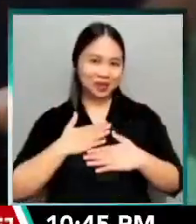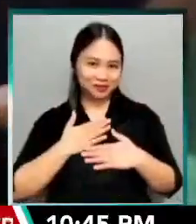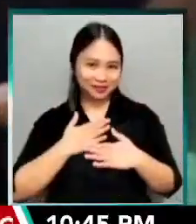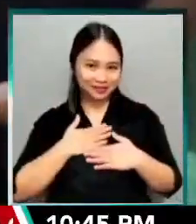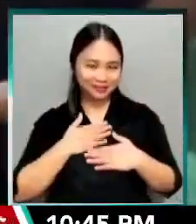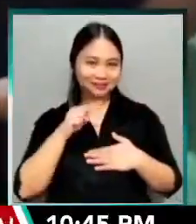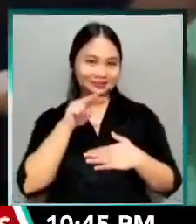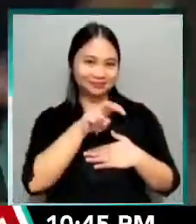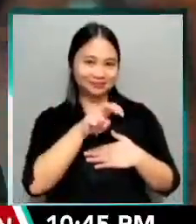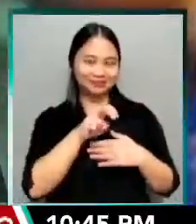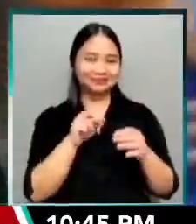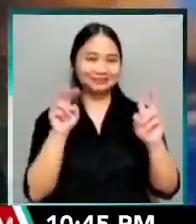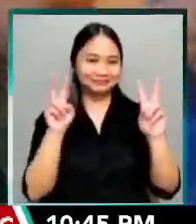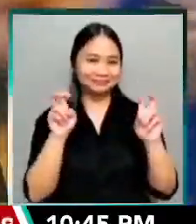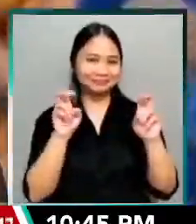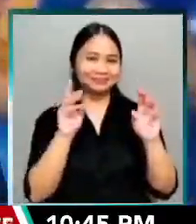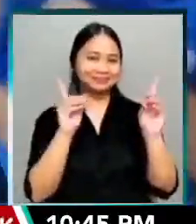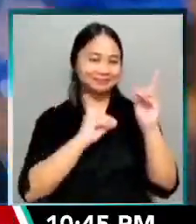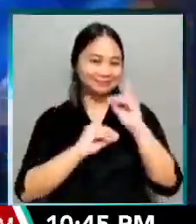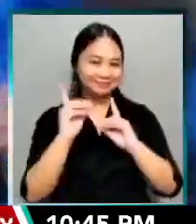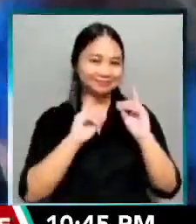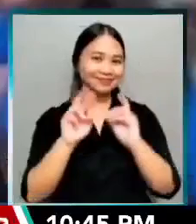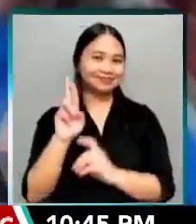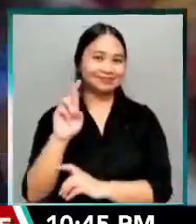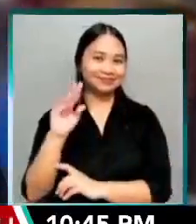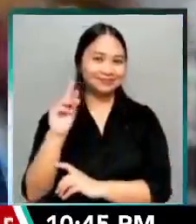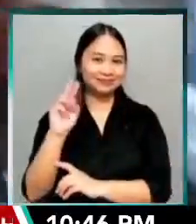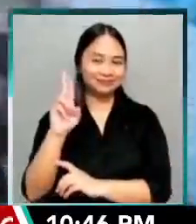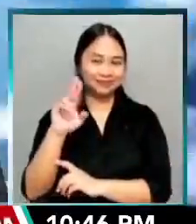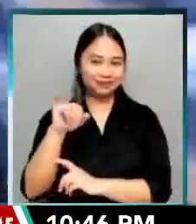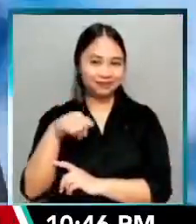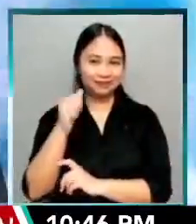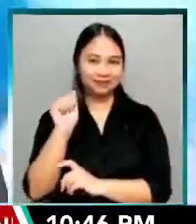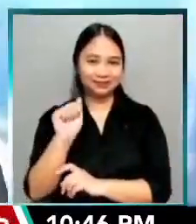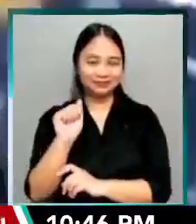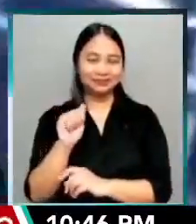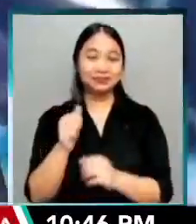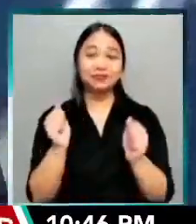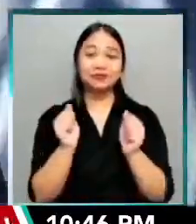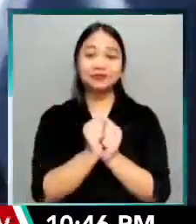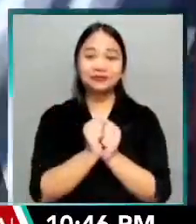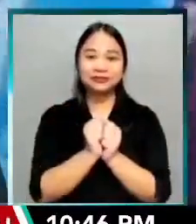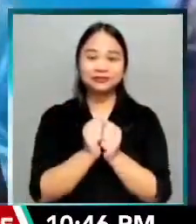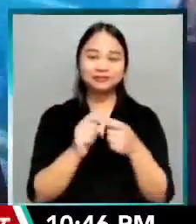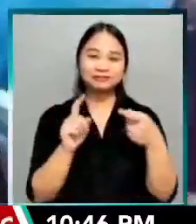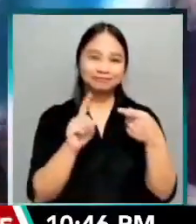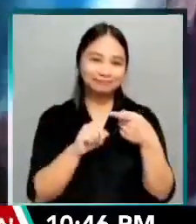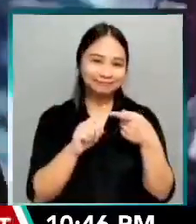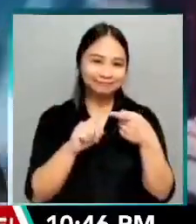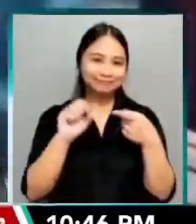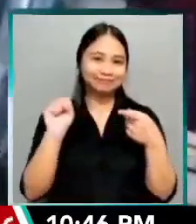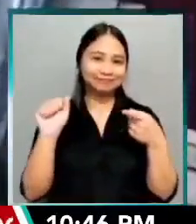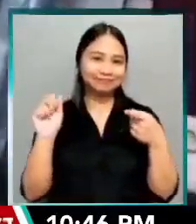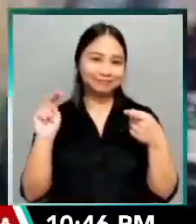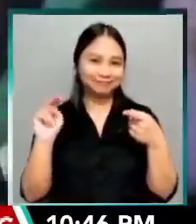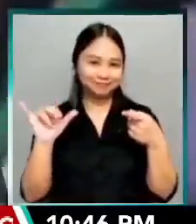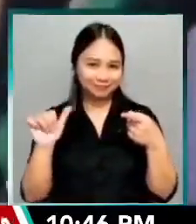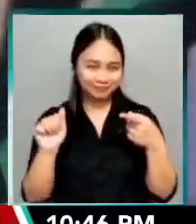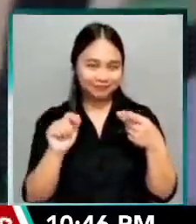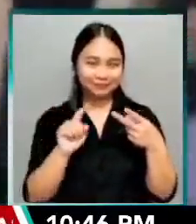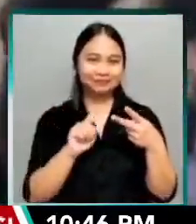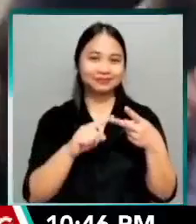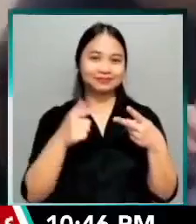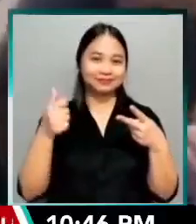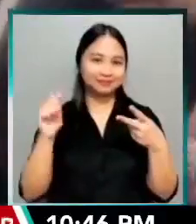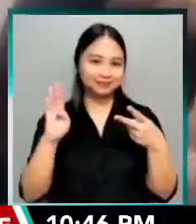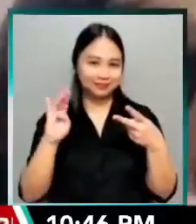Urduja. Nagsugod bahay rin si Sanya kasama sina Gabby Garcia at Jerry Gonzalez sa Barangay Tambo. Binisita nila